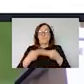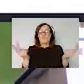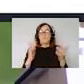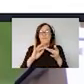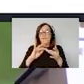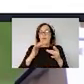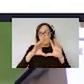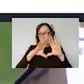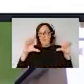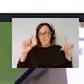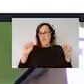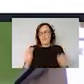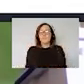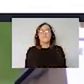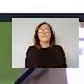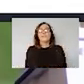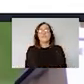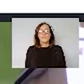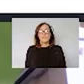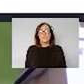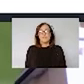ekranu i drodzy Państwo,